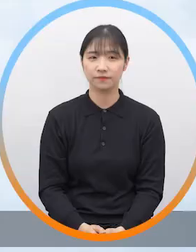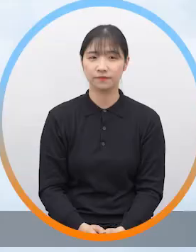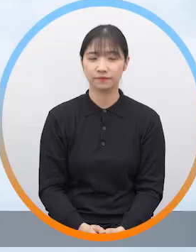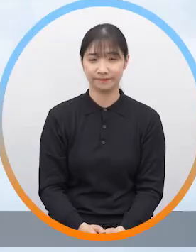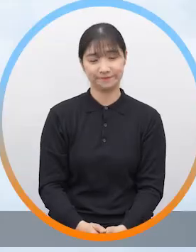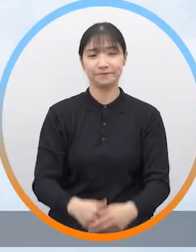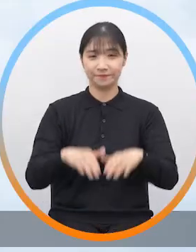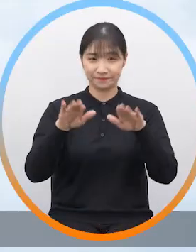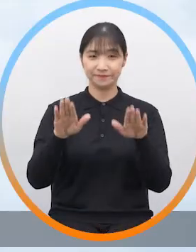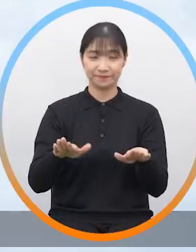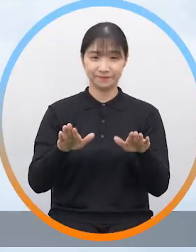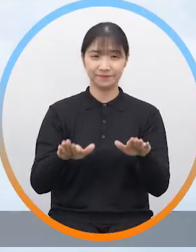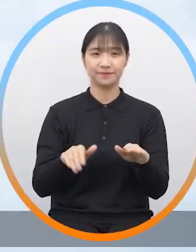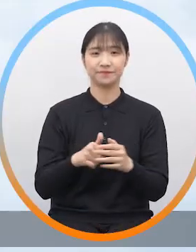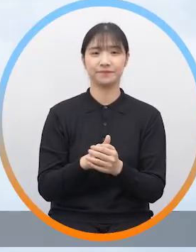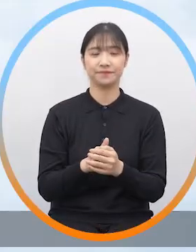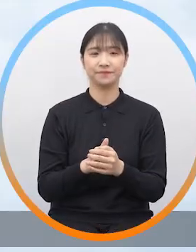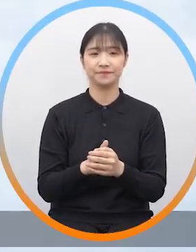자, 현재